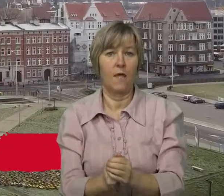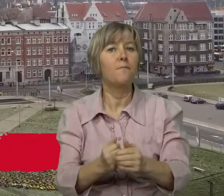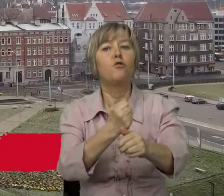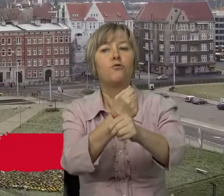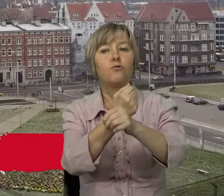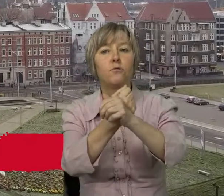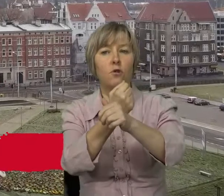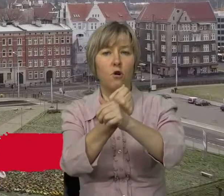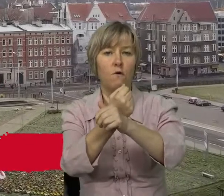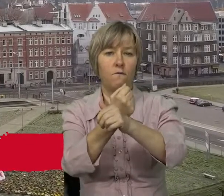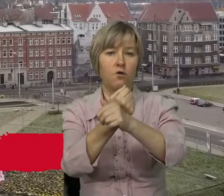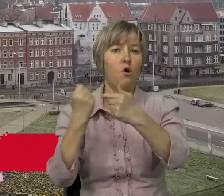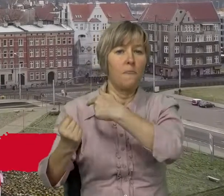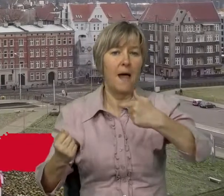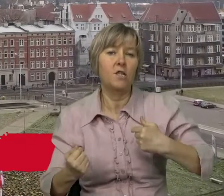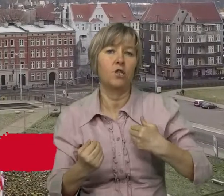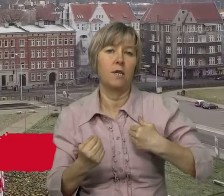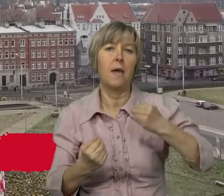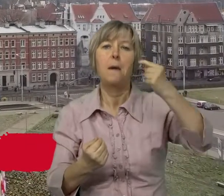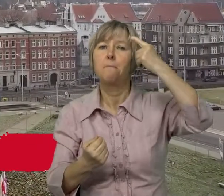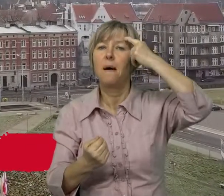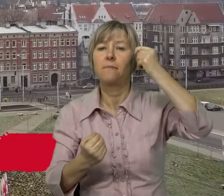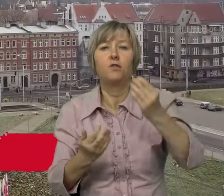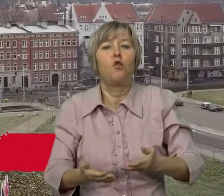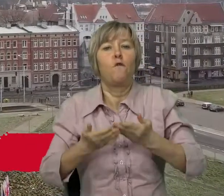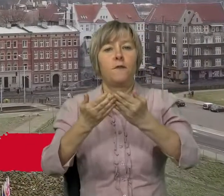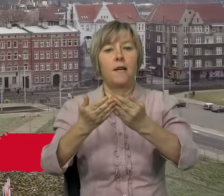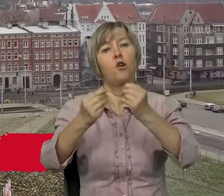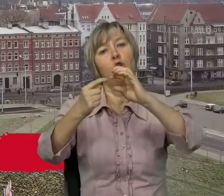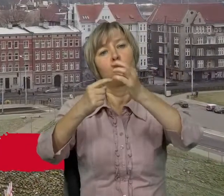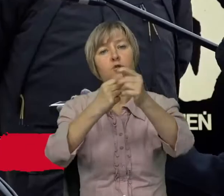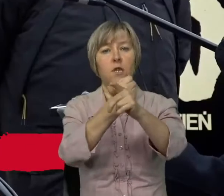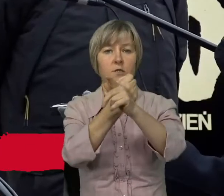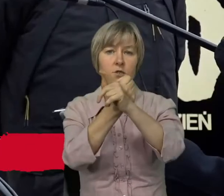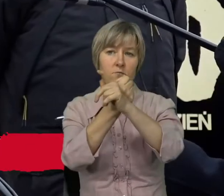o naszej pamięci, o ofiarach grudnia 70.